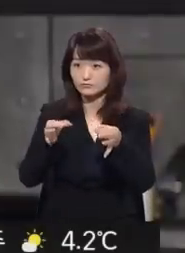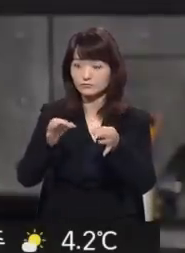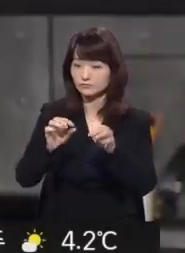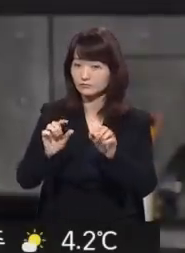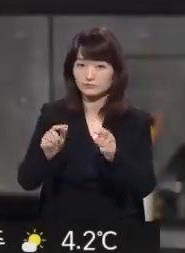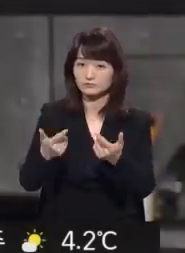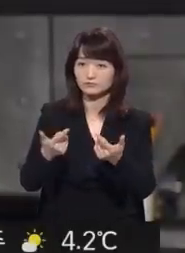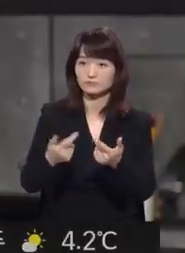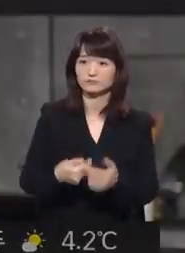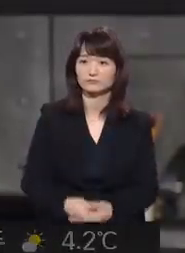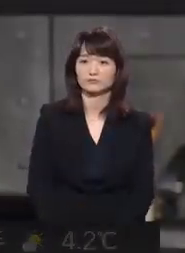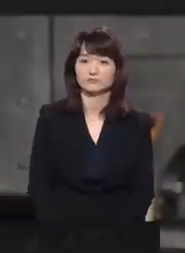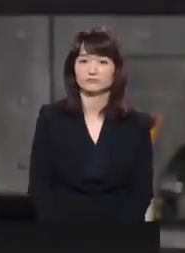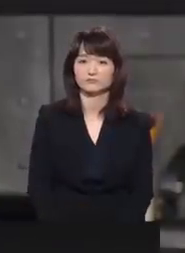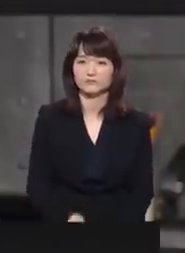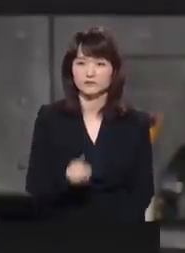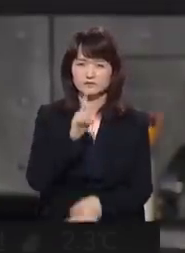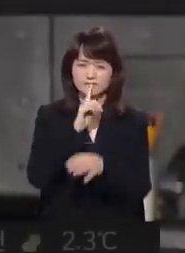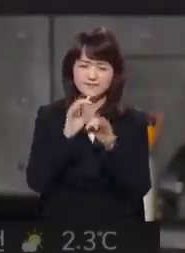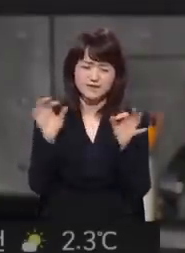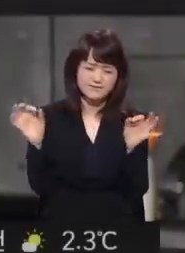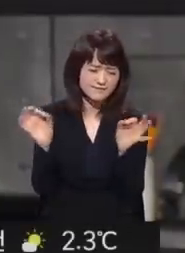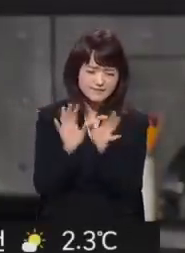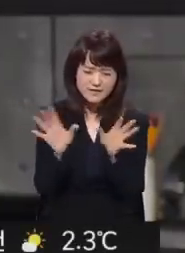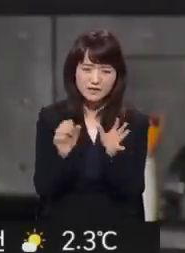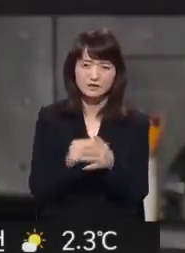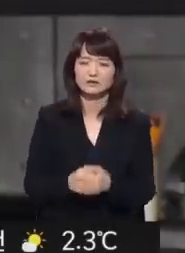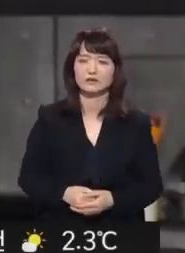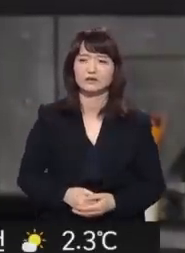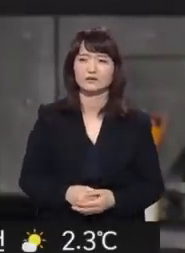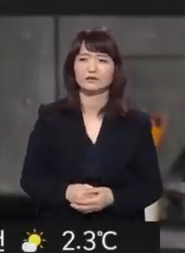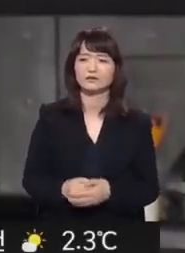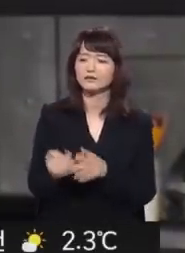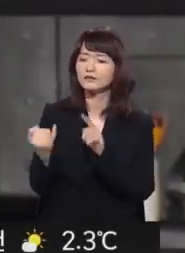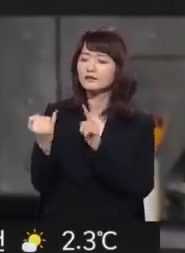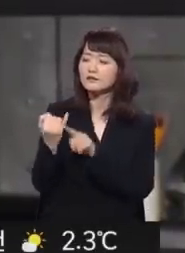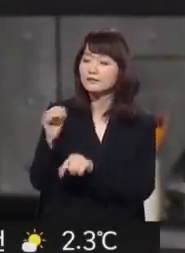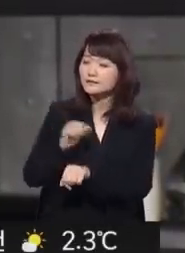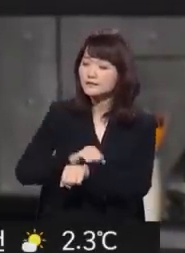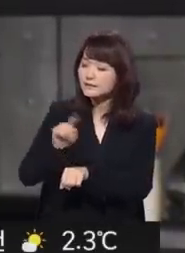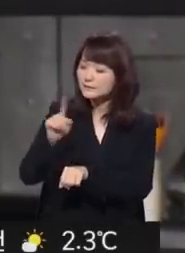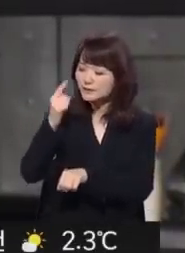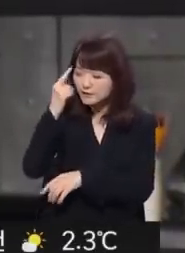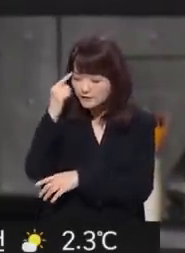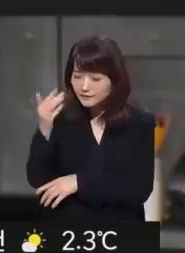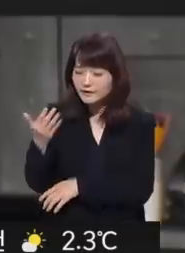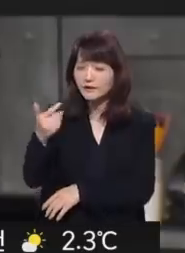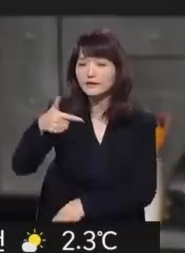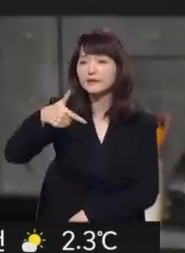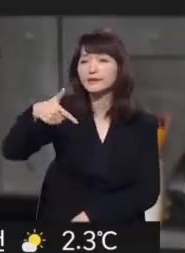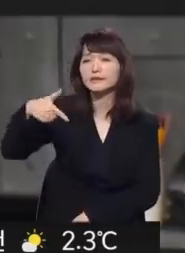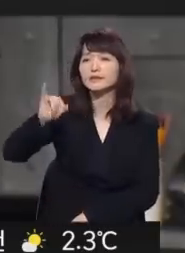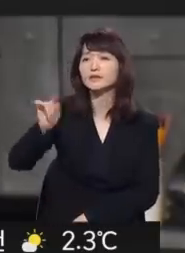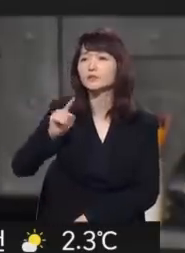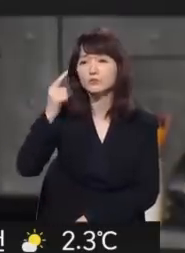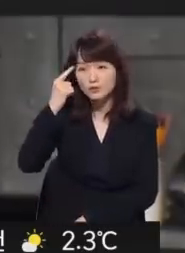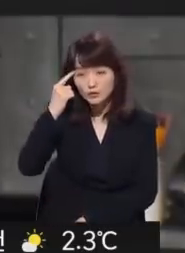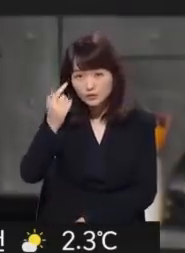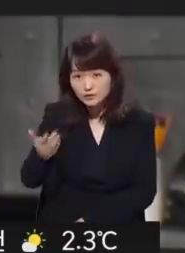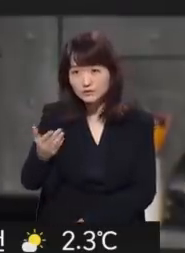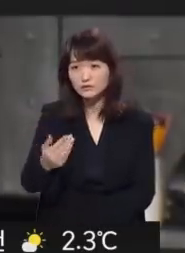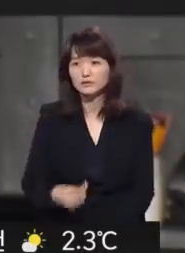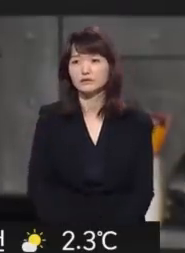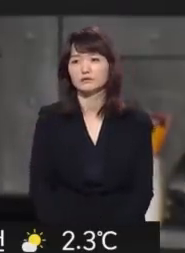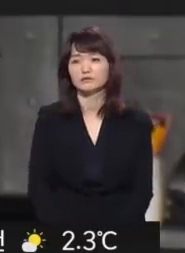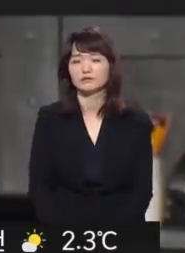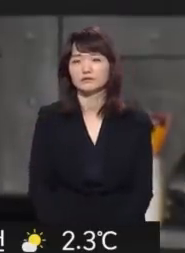알고 있거든요 말도 안 되는 소리예요 끼가 뭐냐 이거 물어봤을 때 뭐 재끼가 뭐냐고 물어봐 놓고 장기가 뭔지 알아서